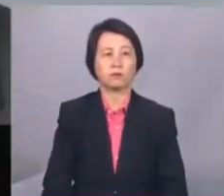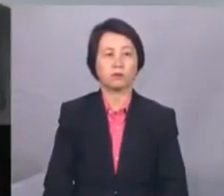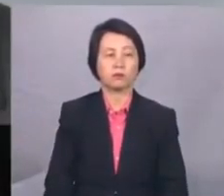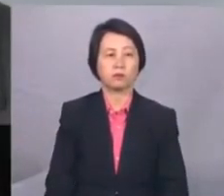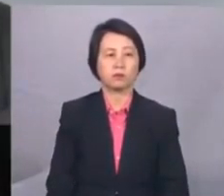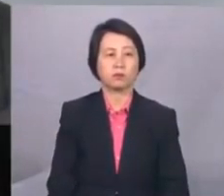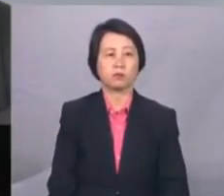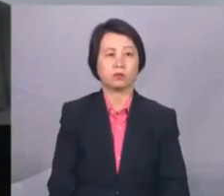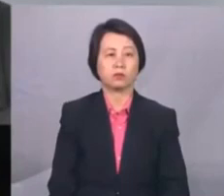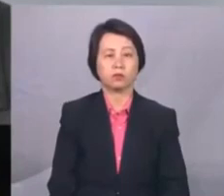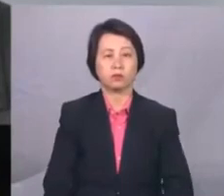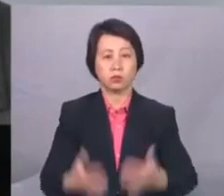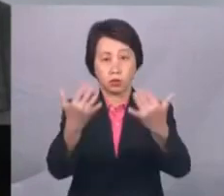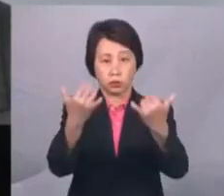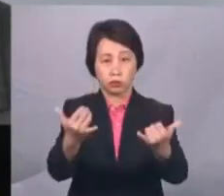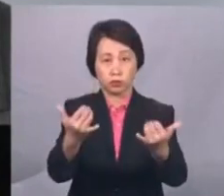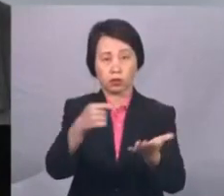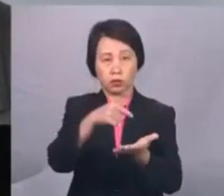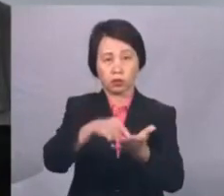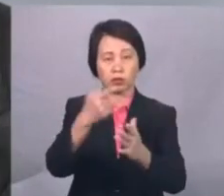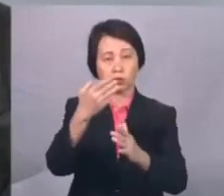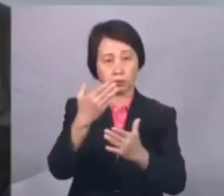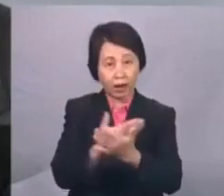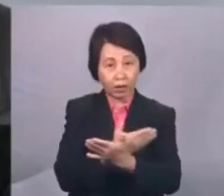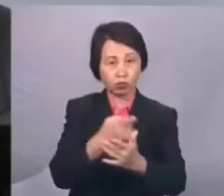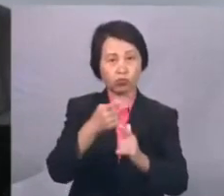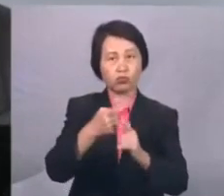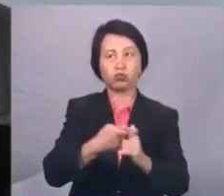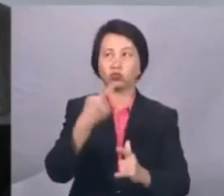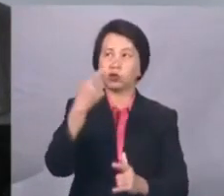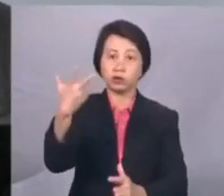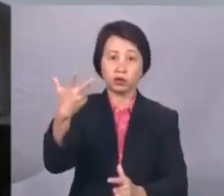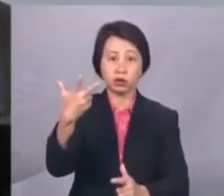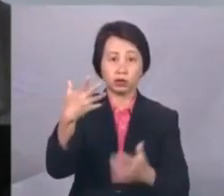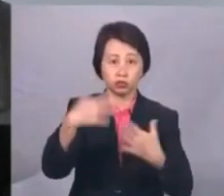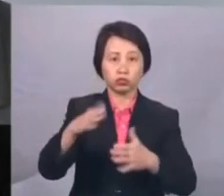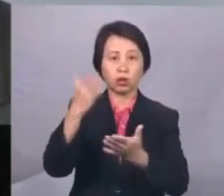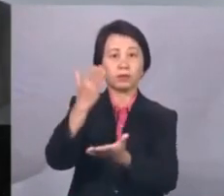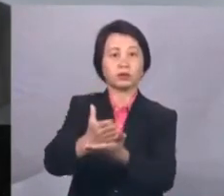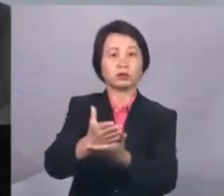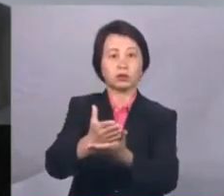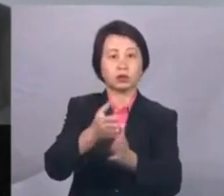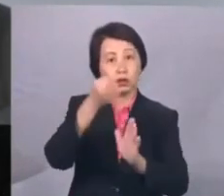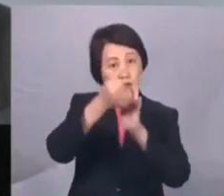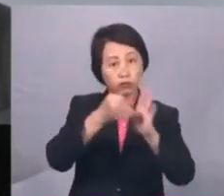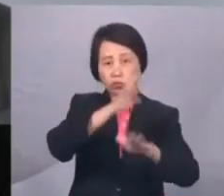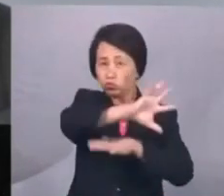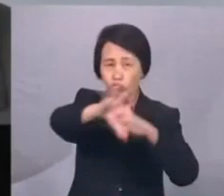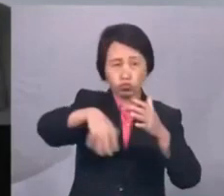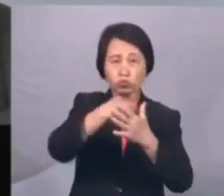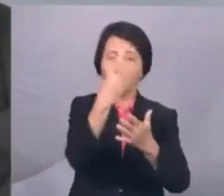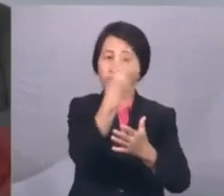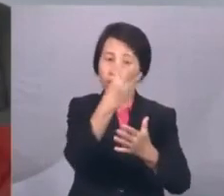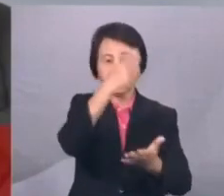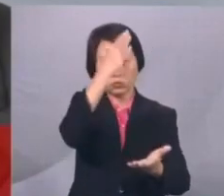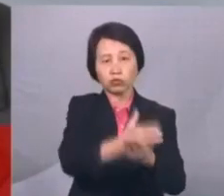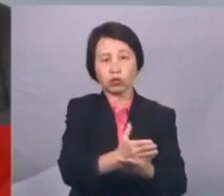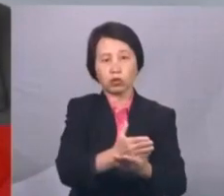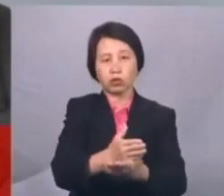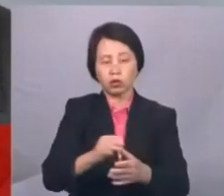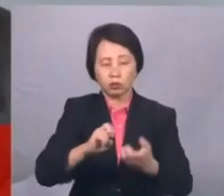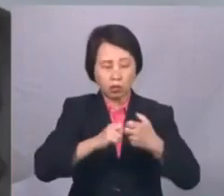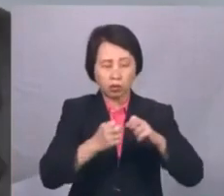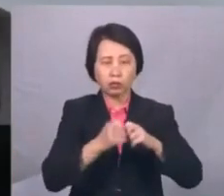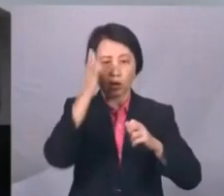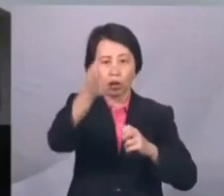Hai sekarang nih bau bulan juga udah terhenti so infaq yang akan